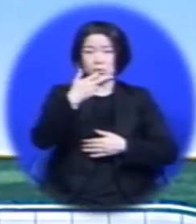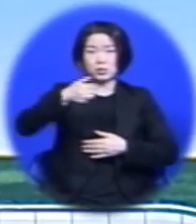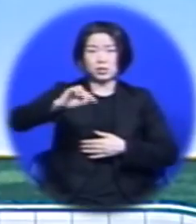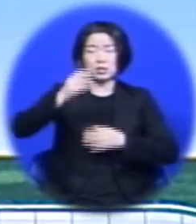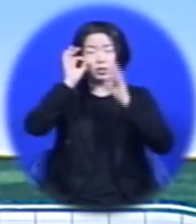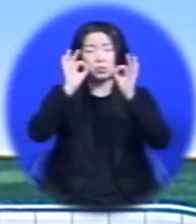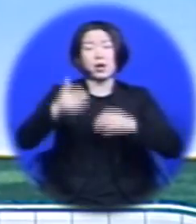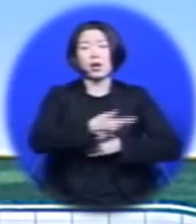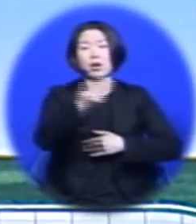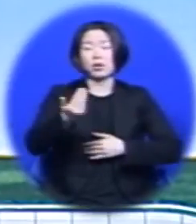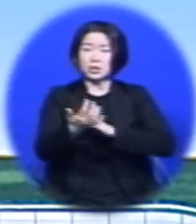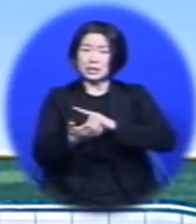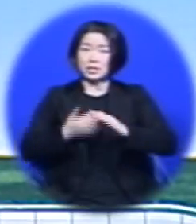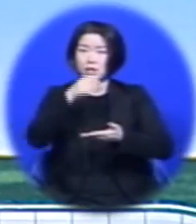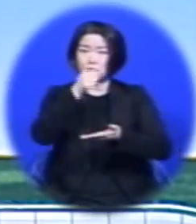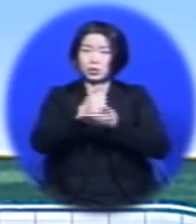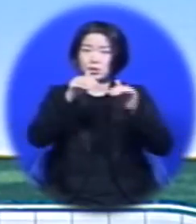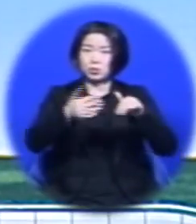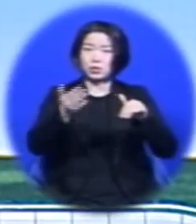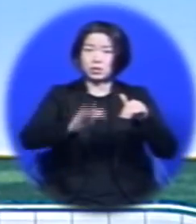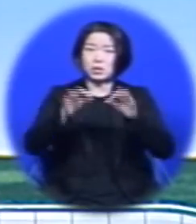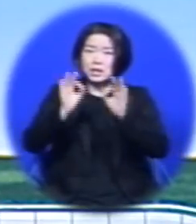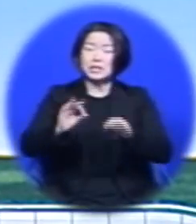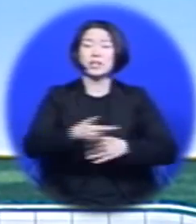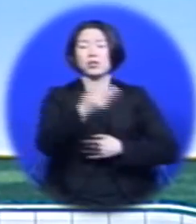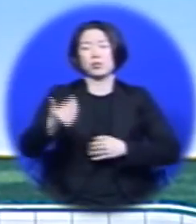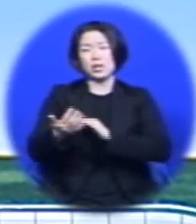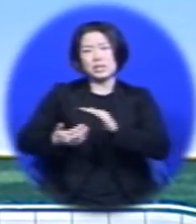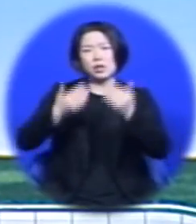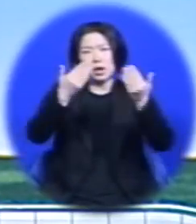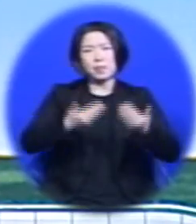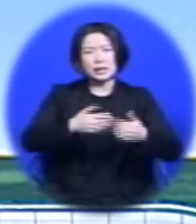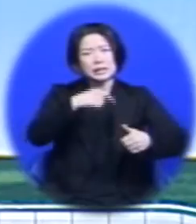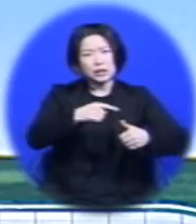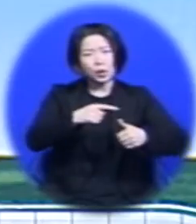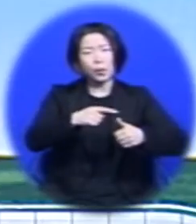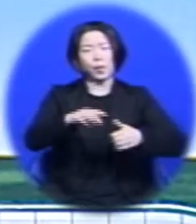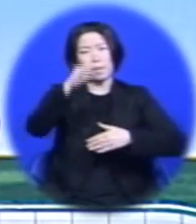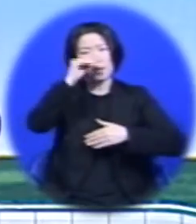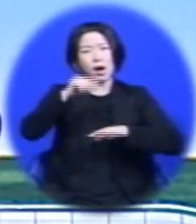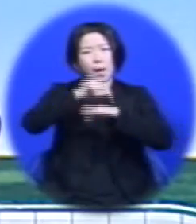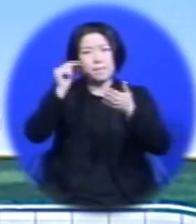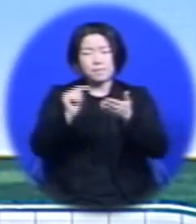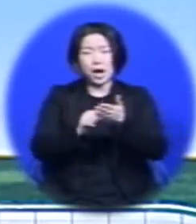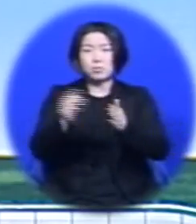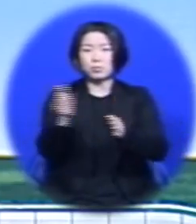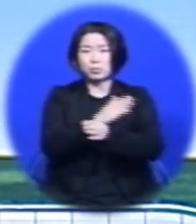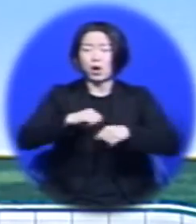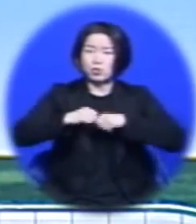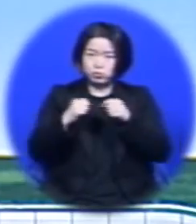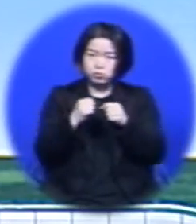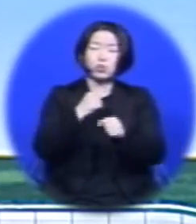여러분이 전에는 죄의 종 이었으나 이제 여러분은 전해 받은 교훈 의 보내 마음으로부터 순종 함으로써